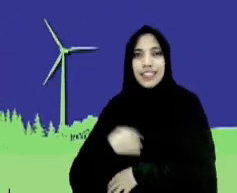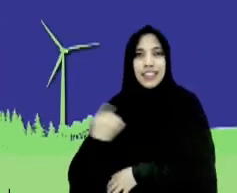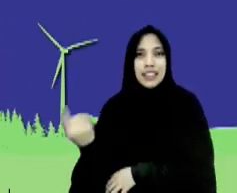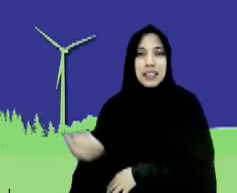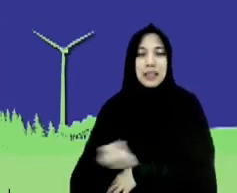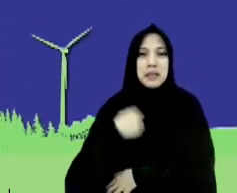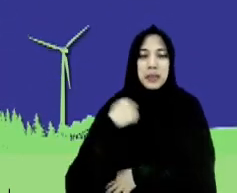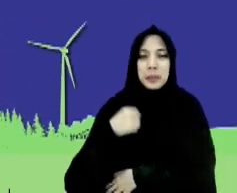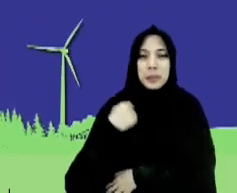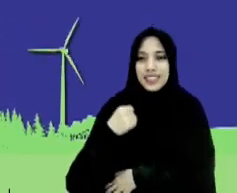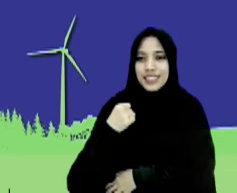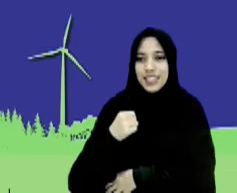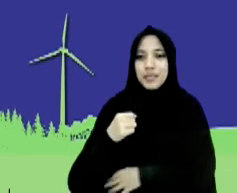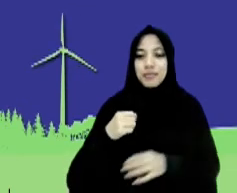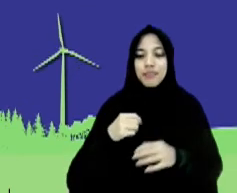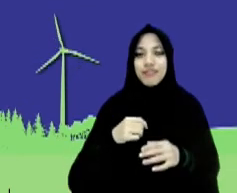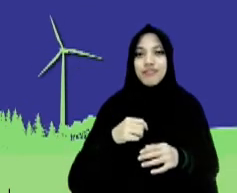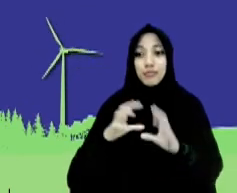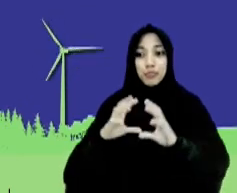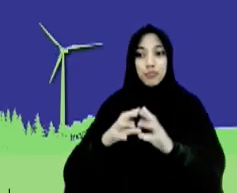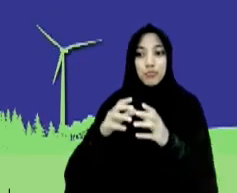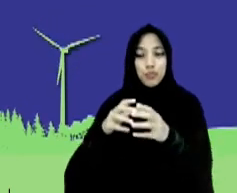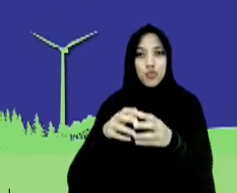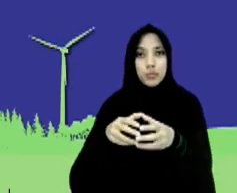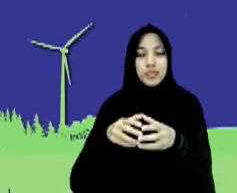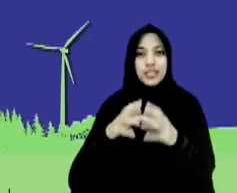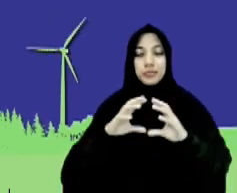tidak planet bumi kita ini tidak akan